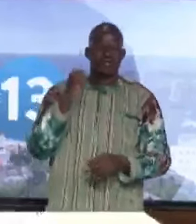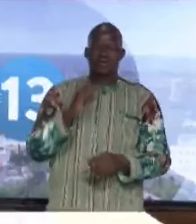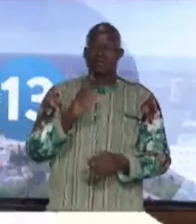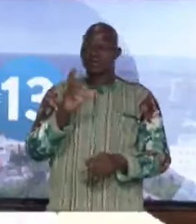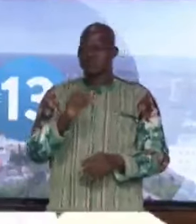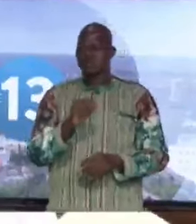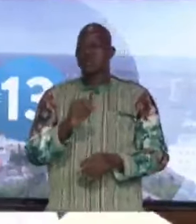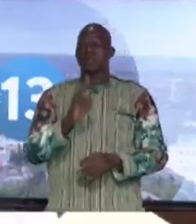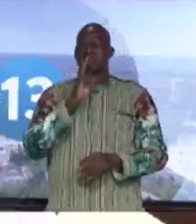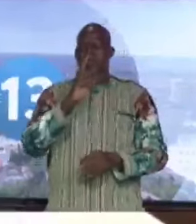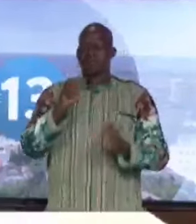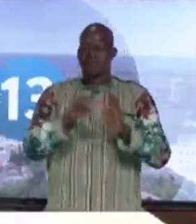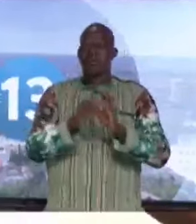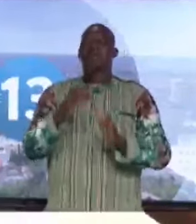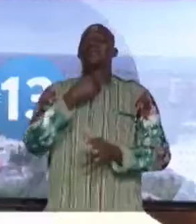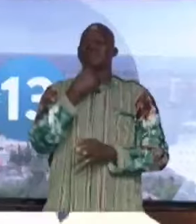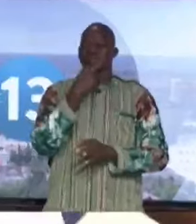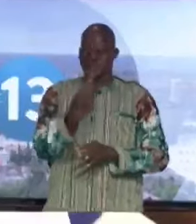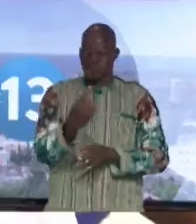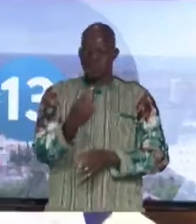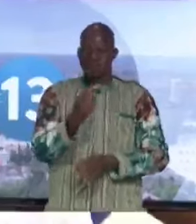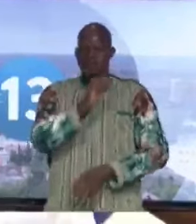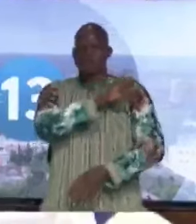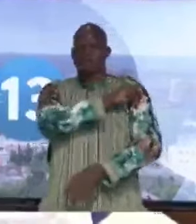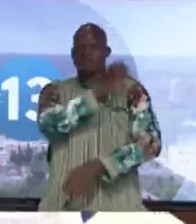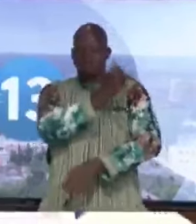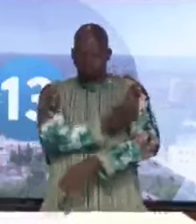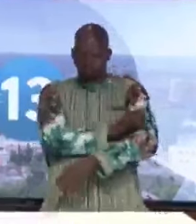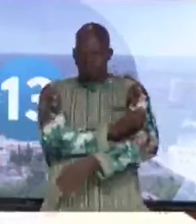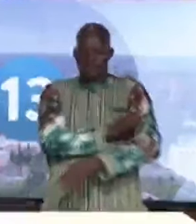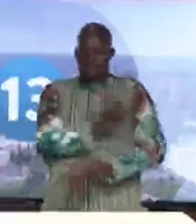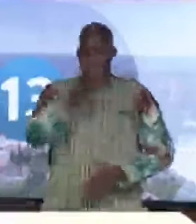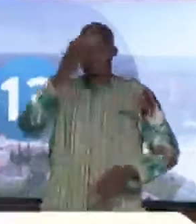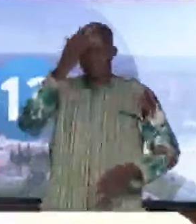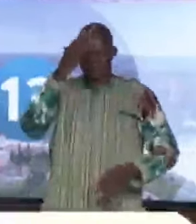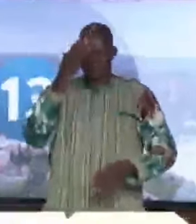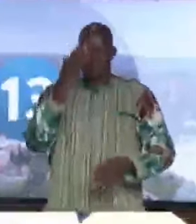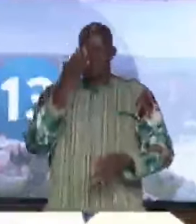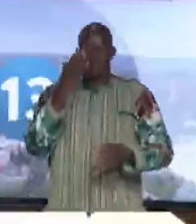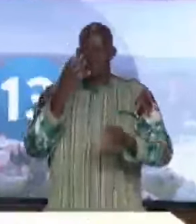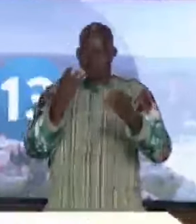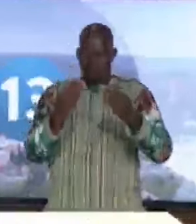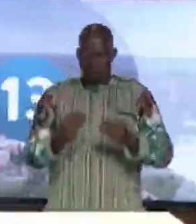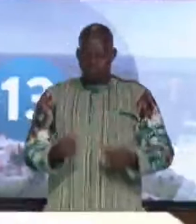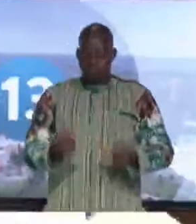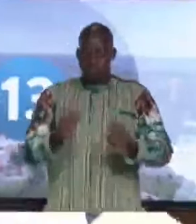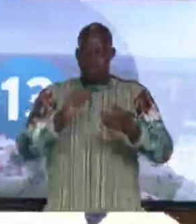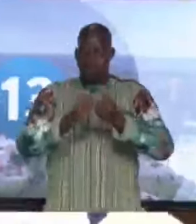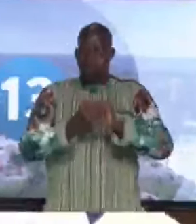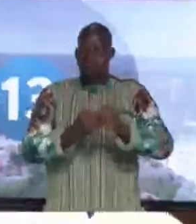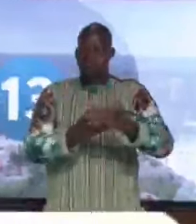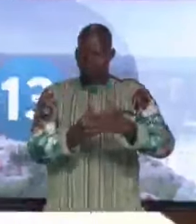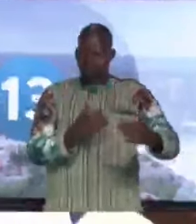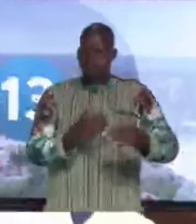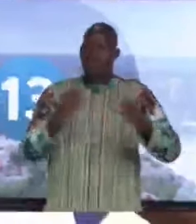dire que quand l'autorité sait anticiper sur les besoins de la population, c'est à